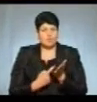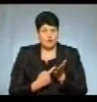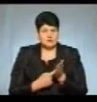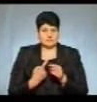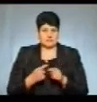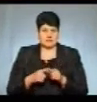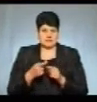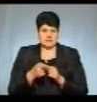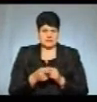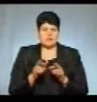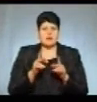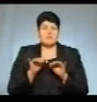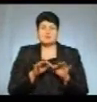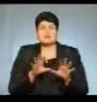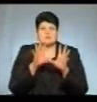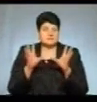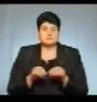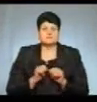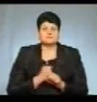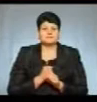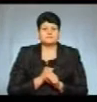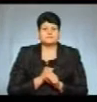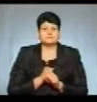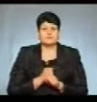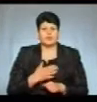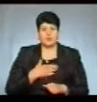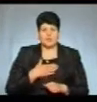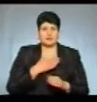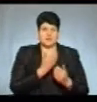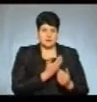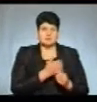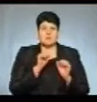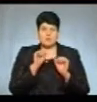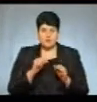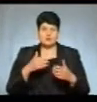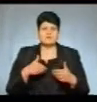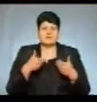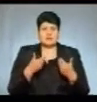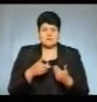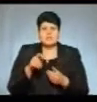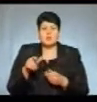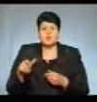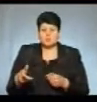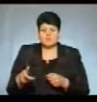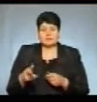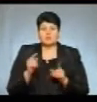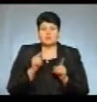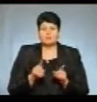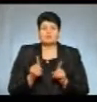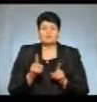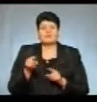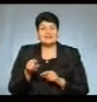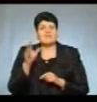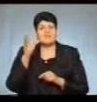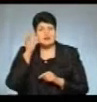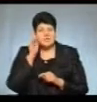цього і як відбувається сам процес? Ну, до нас можуть звертатися люди тільки тому, що вони вважають,